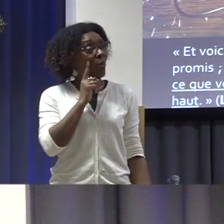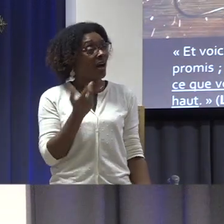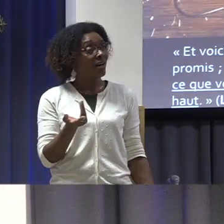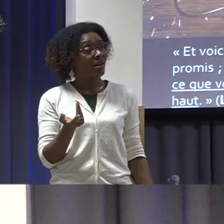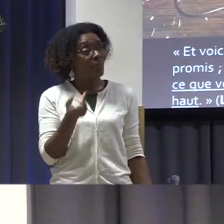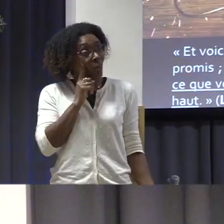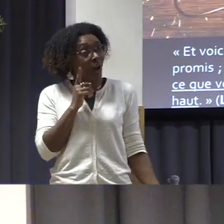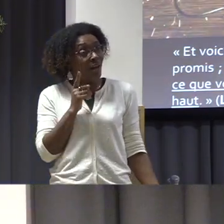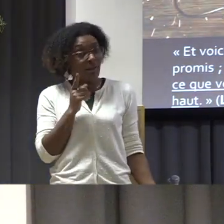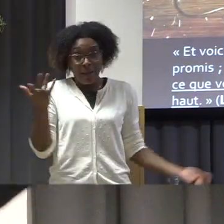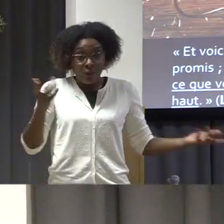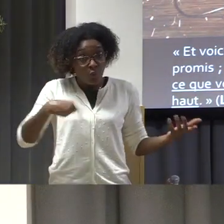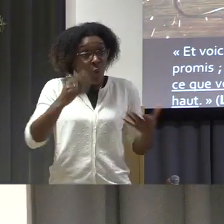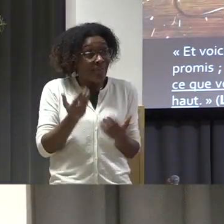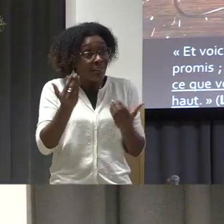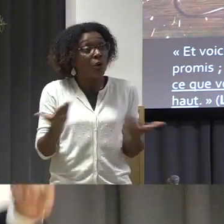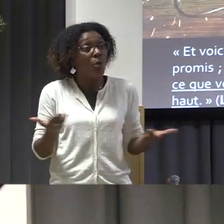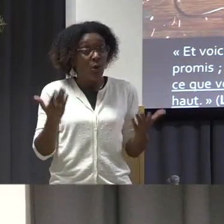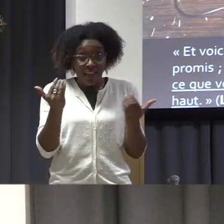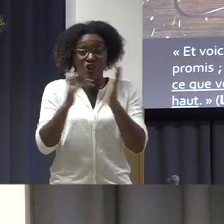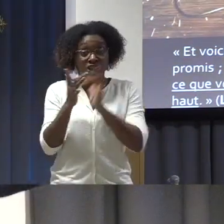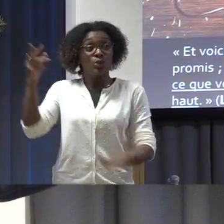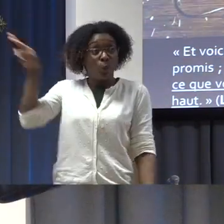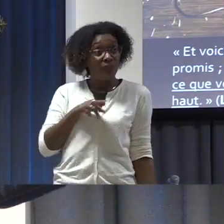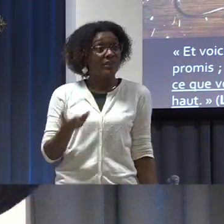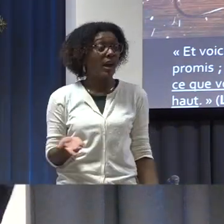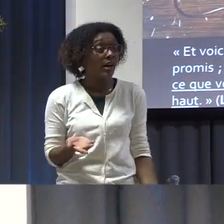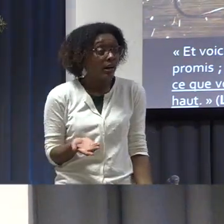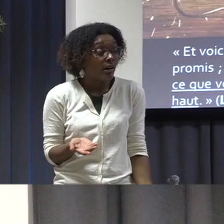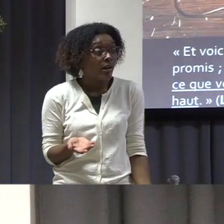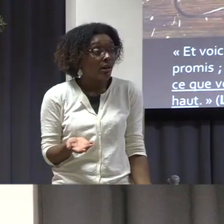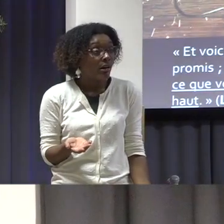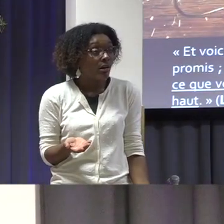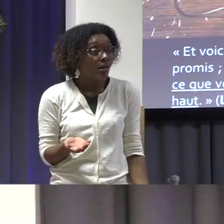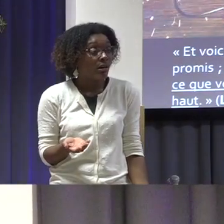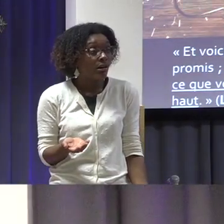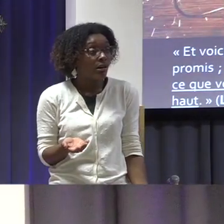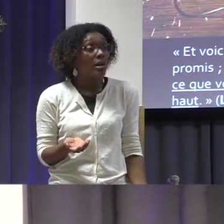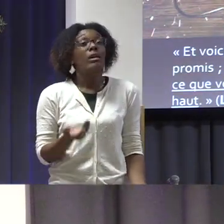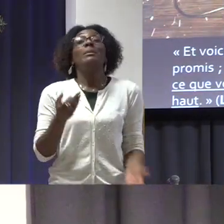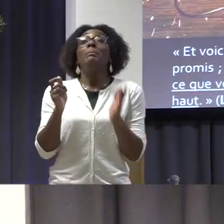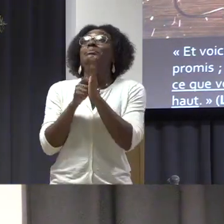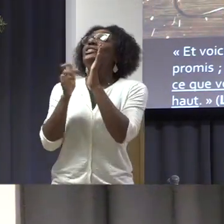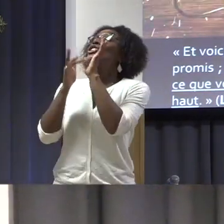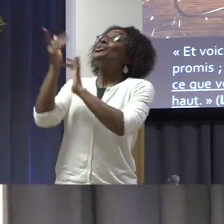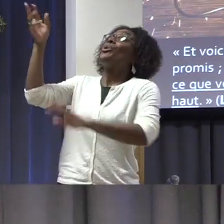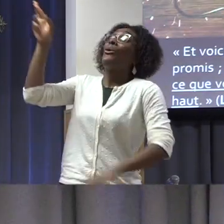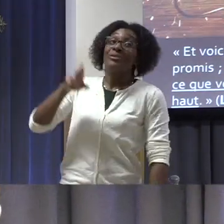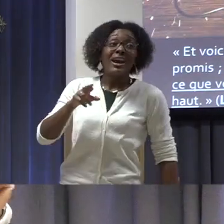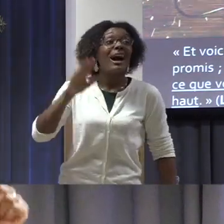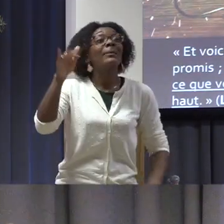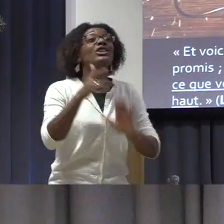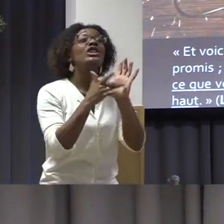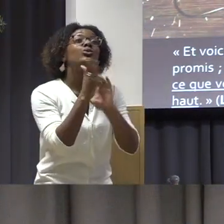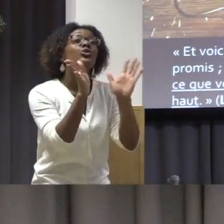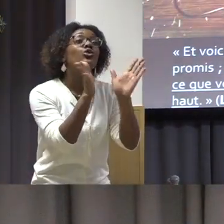dernier rendez vous de son retour et pour ce retour il sera demandé à chacun qu'est ce qu'il aura fait de